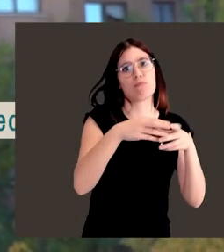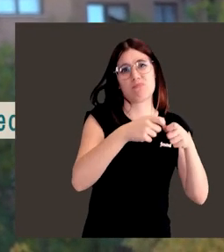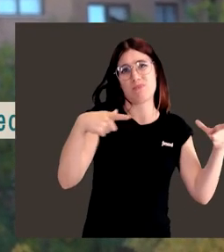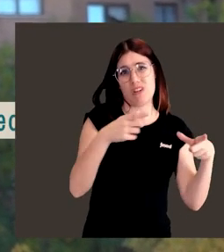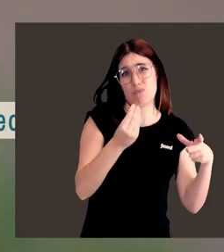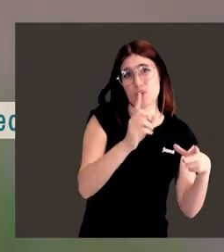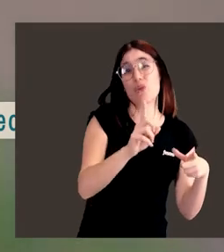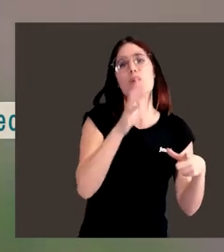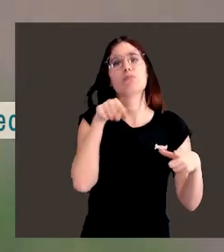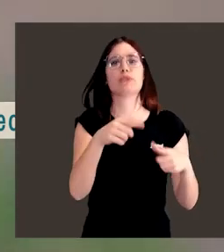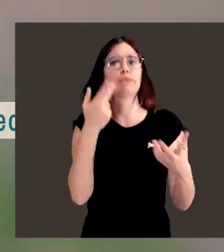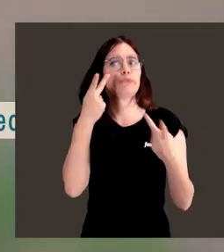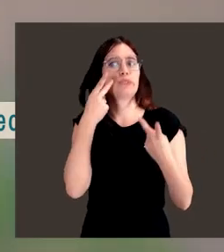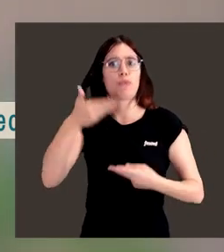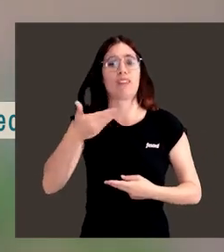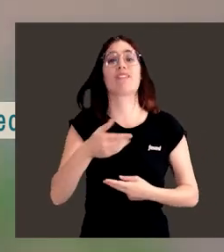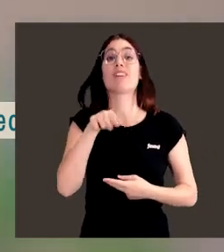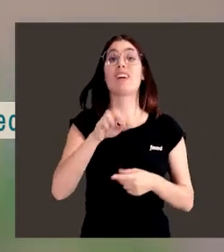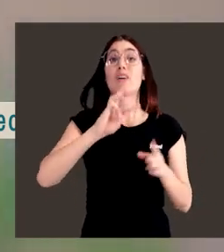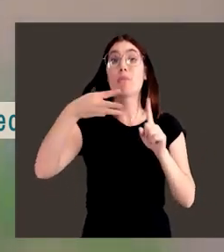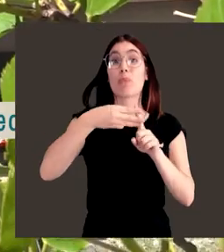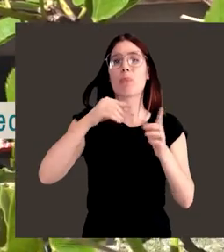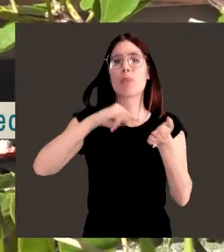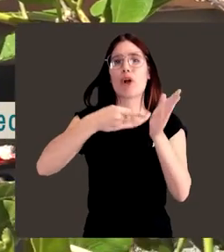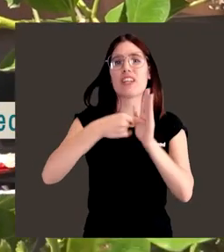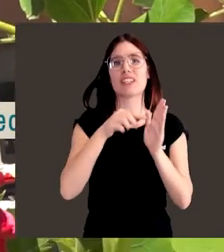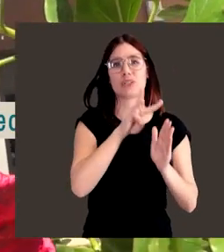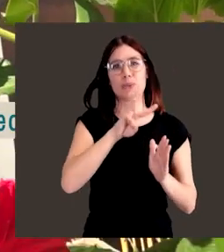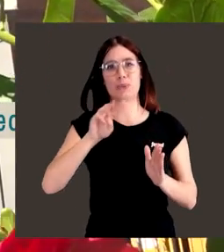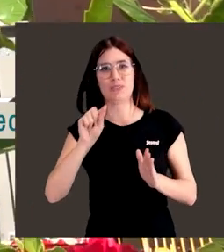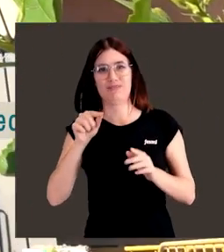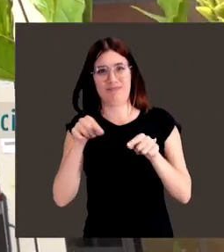projecte està disponible al web www.donesdesciencia.upb.es